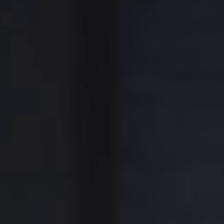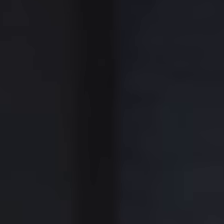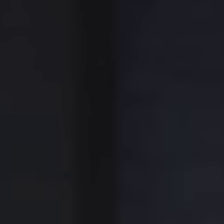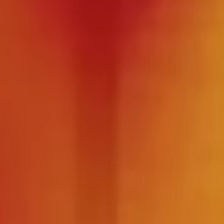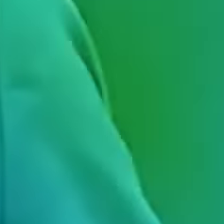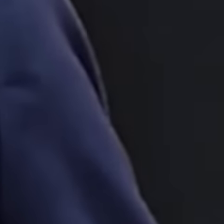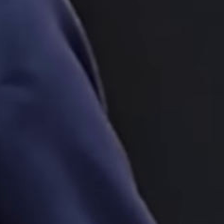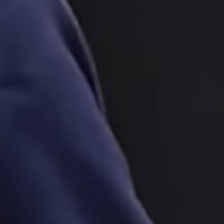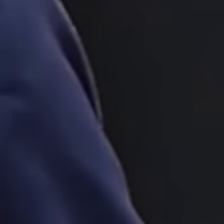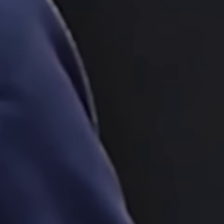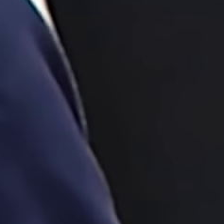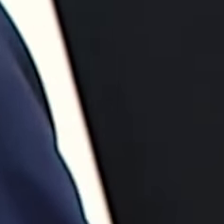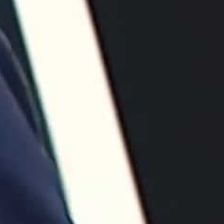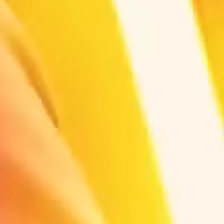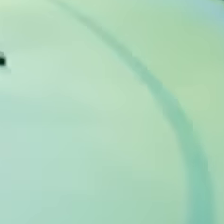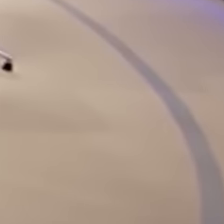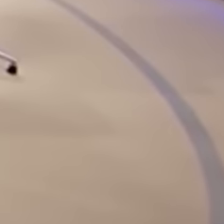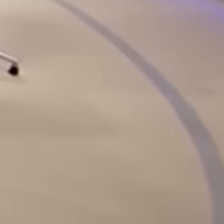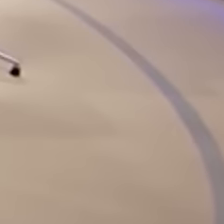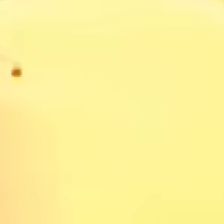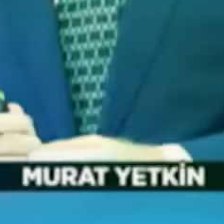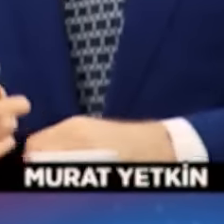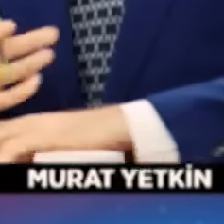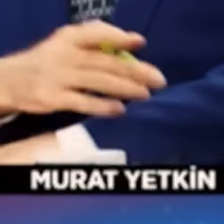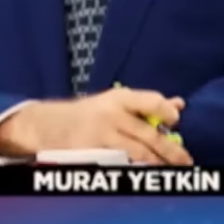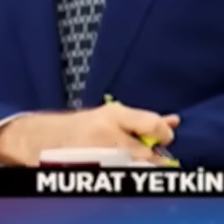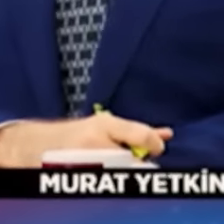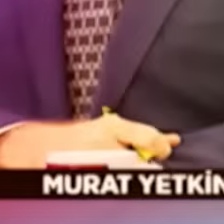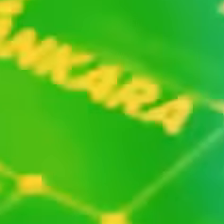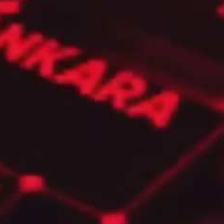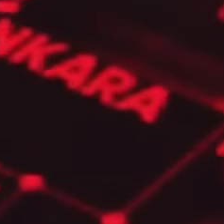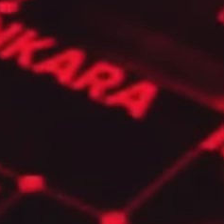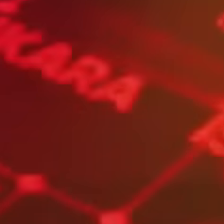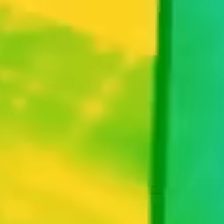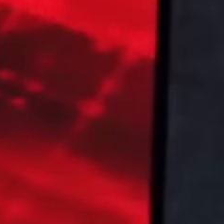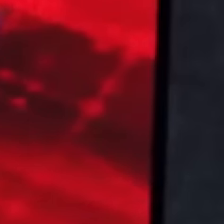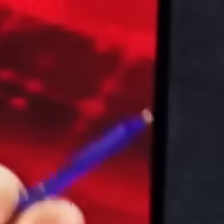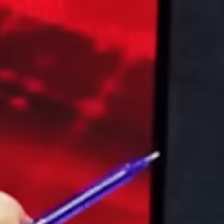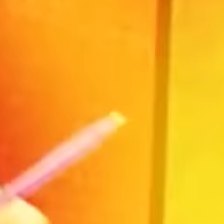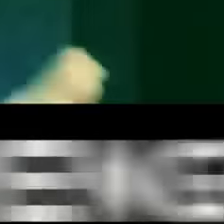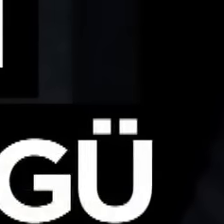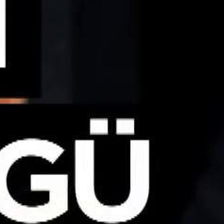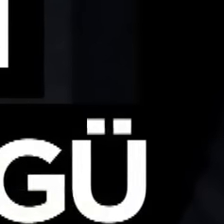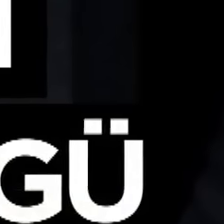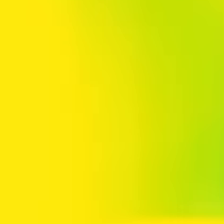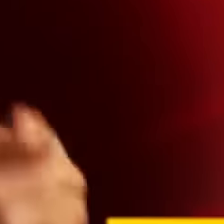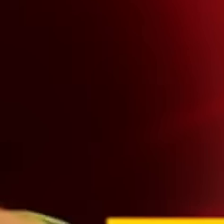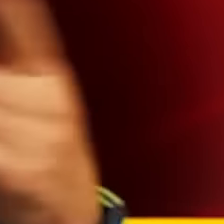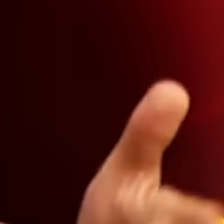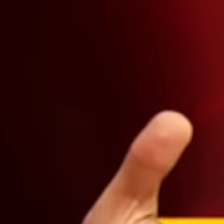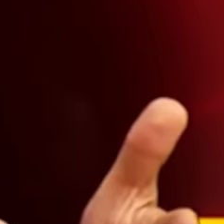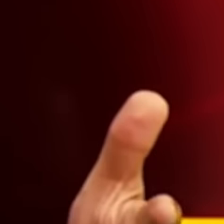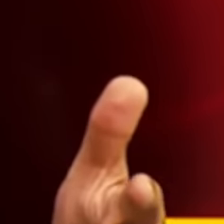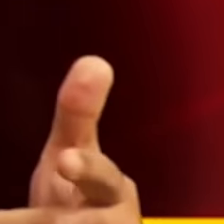yapacağız. Çok hızlı bir şekilde o oylar sayılacak. Orta sayfanın deneyimli gazetecileri Murat Yetkin, Çiğdem Toker, Nevşin Mengü ve